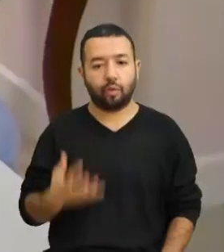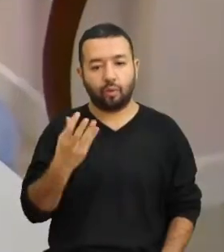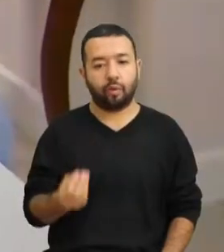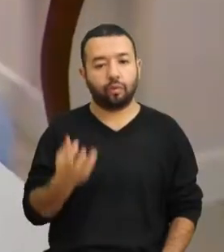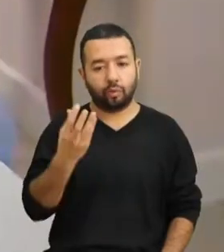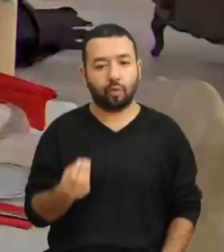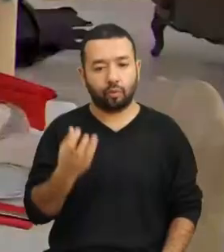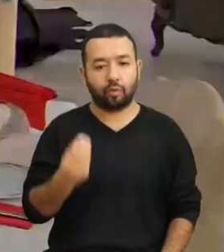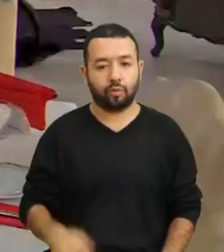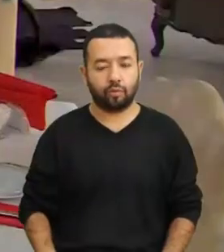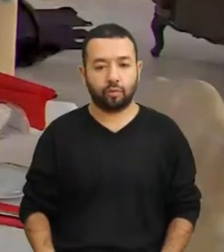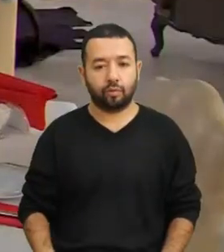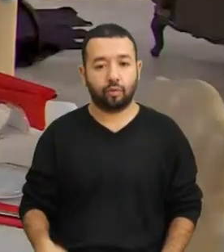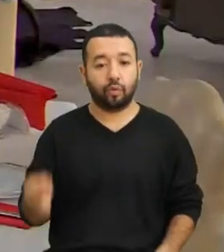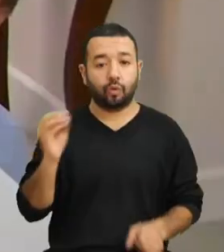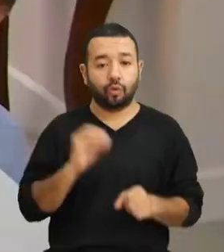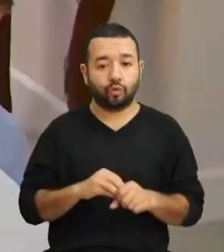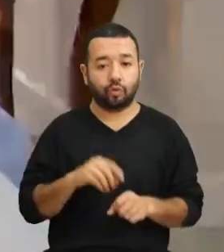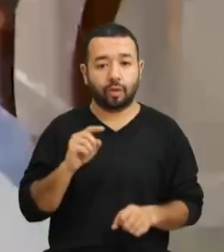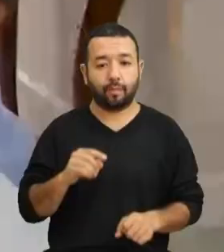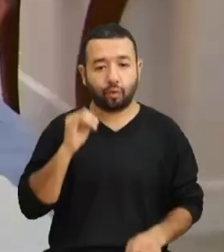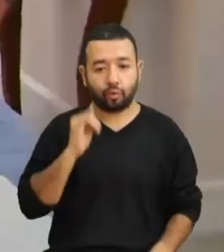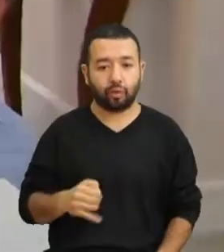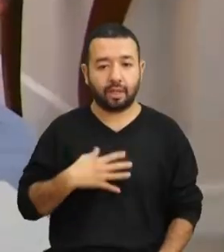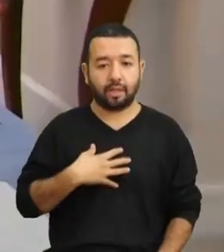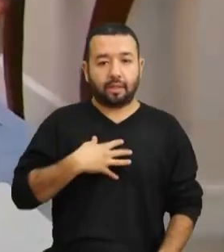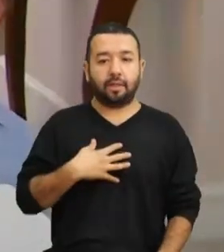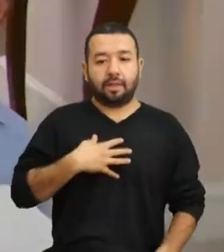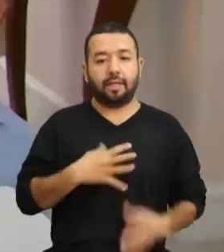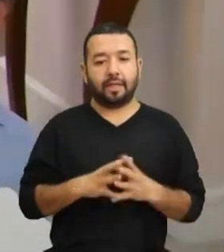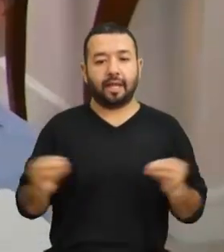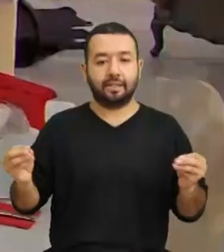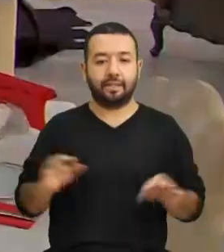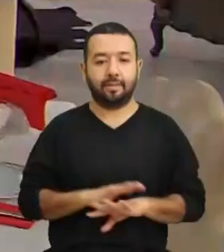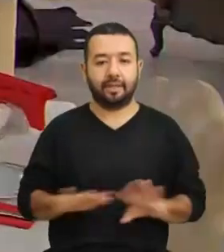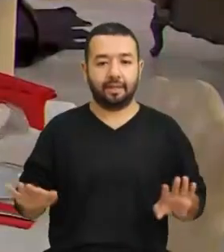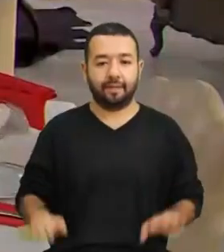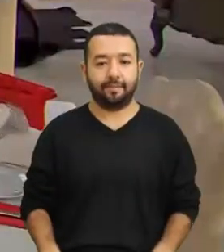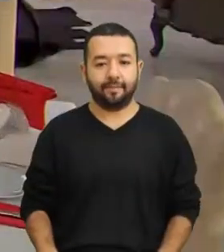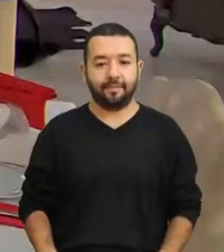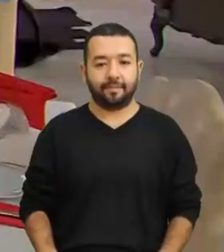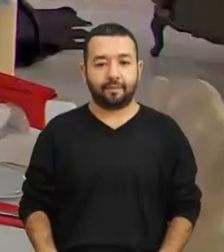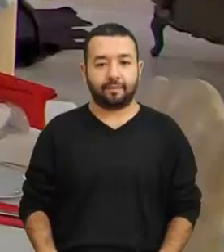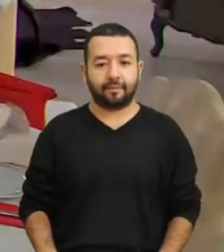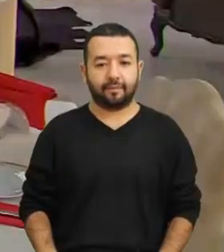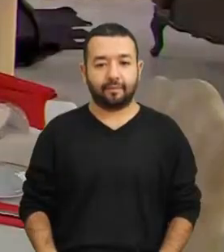Oldu babacığım, oldu. Sonunda bu kahrolasıca hıçkırık bitti, geçti.